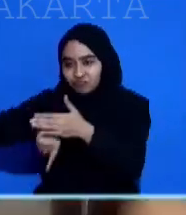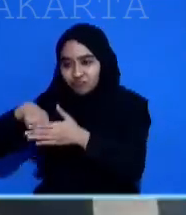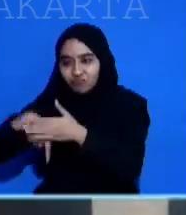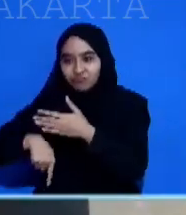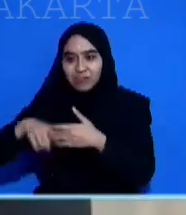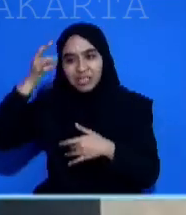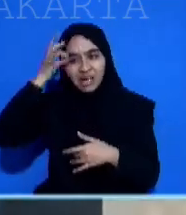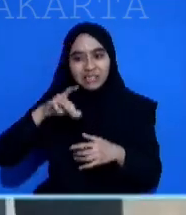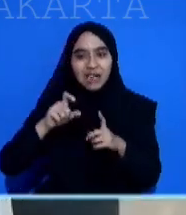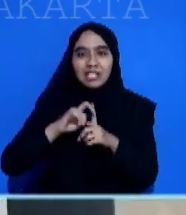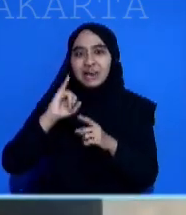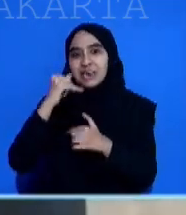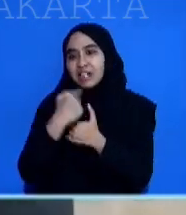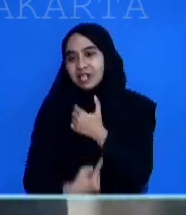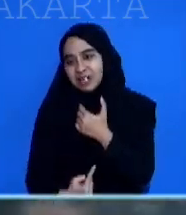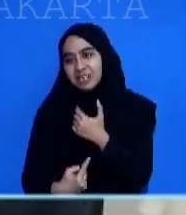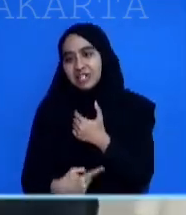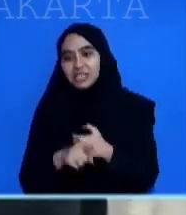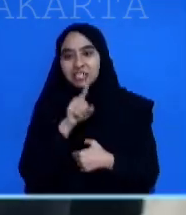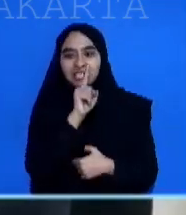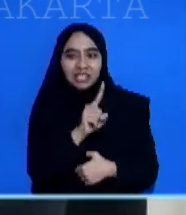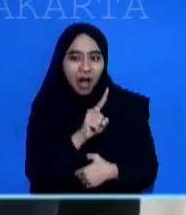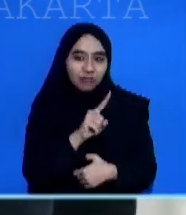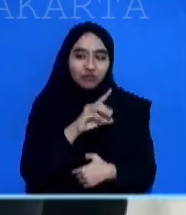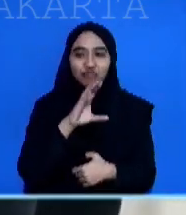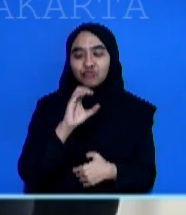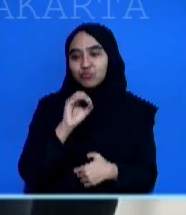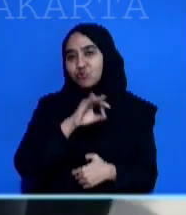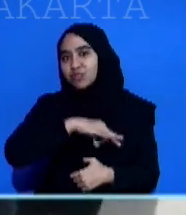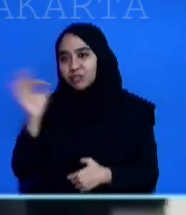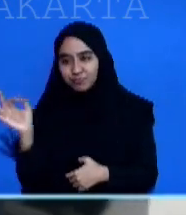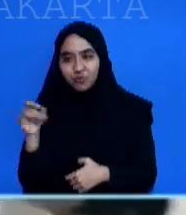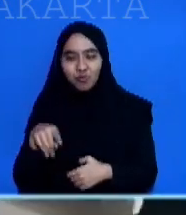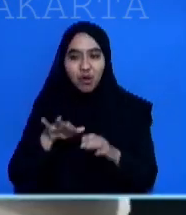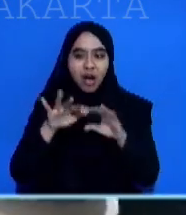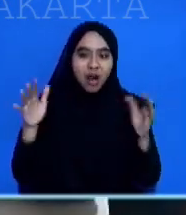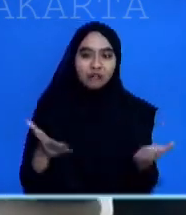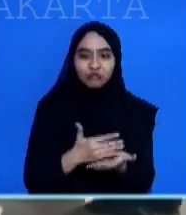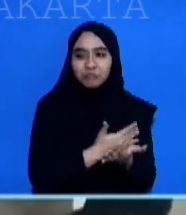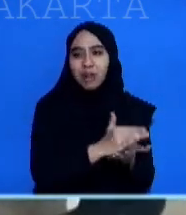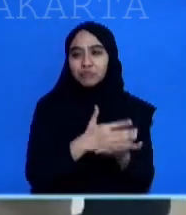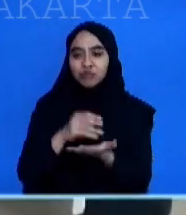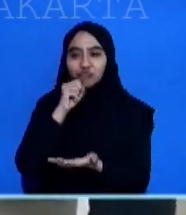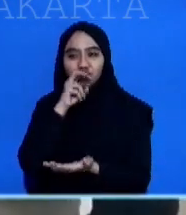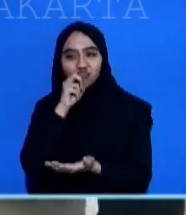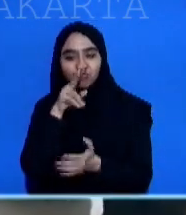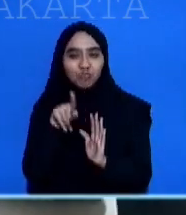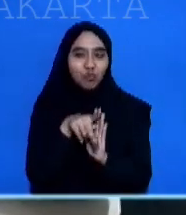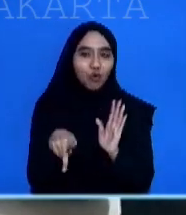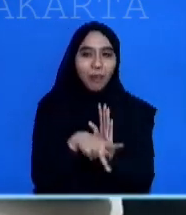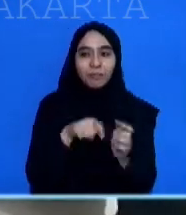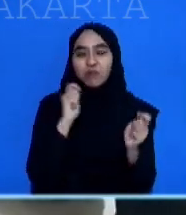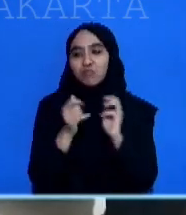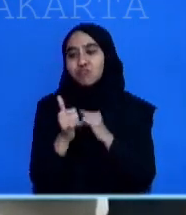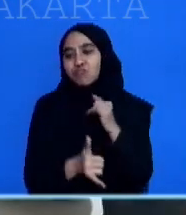Yogyakarta ada 100.000 kardus berisi susu yang akan dibagikan di mana pembagian susu gratis ini menjadi program revolusi putih yang